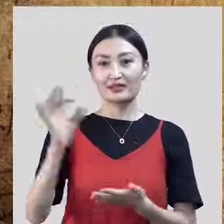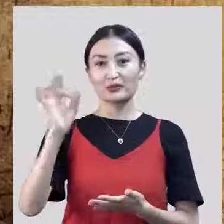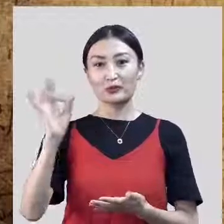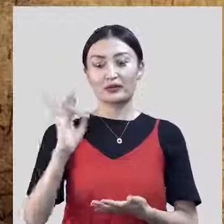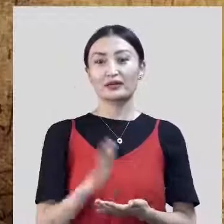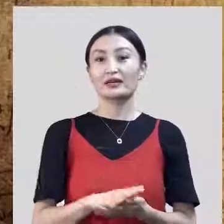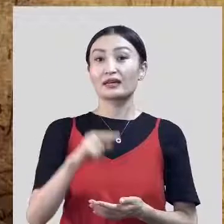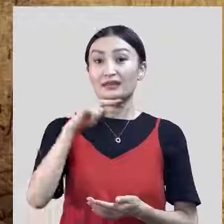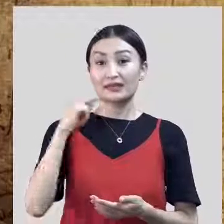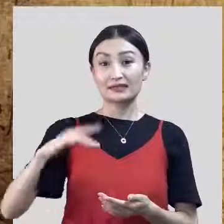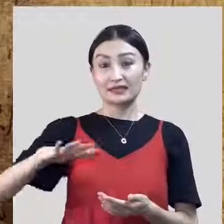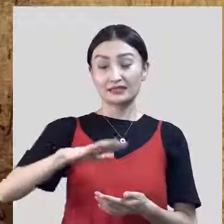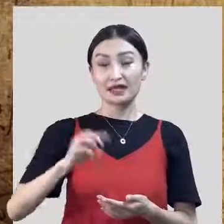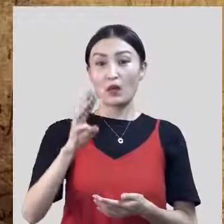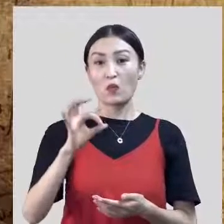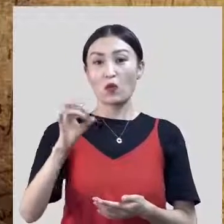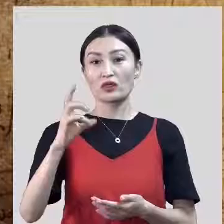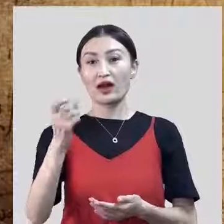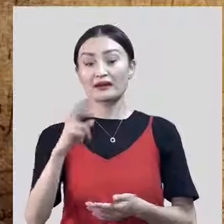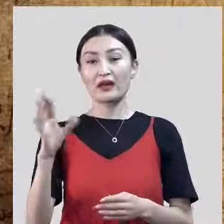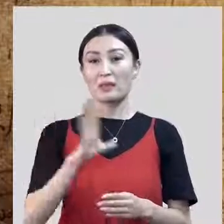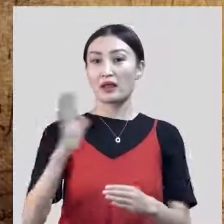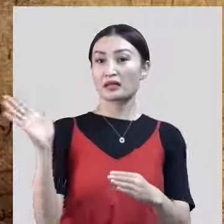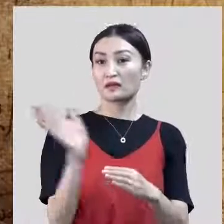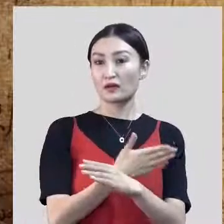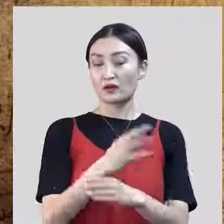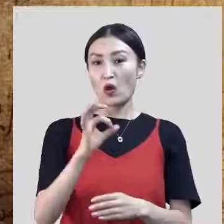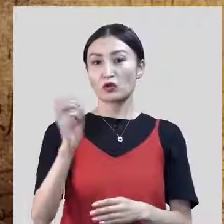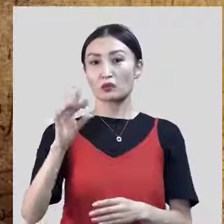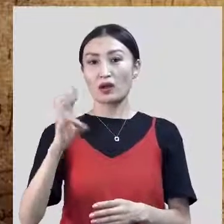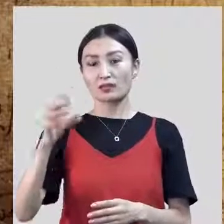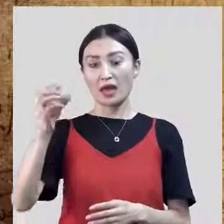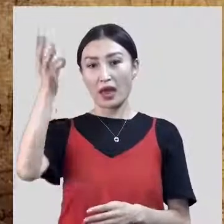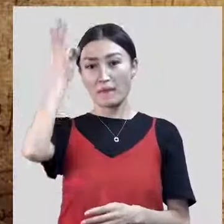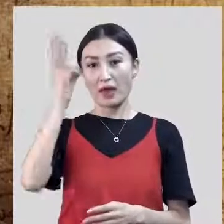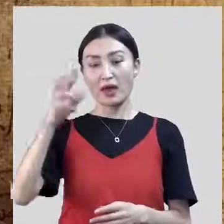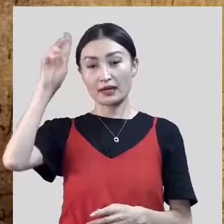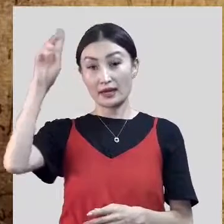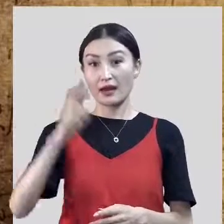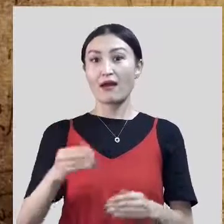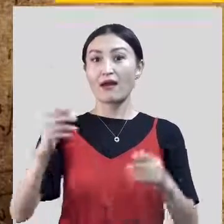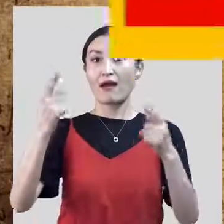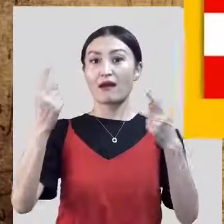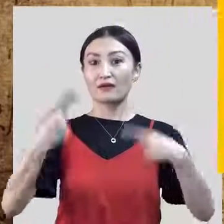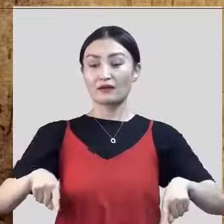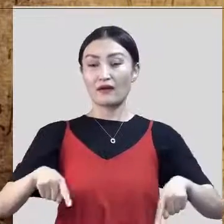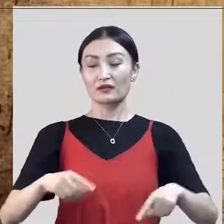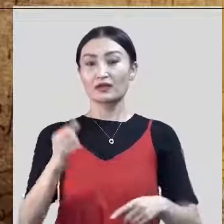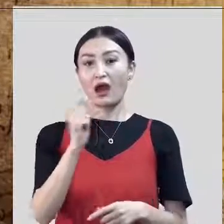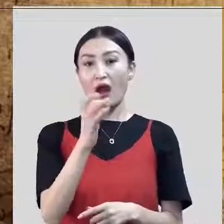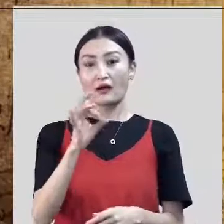республик россия монархия была свергнута османская империя развалилась австро-венгрия